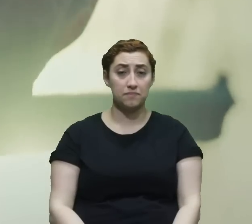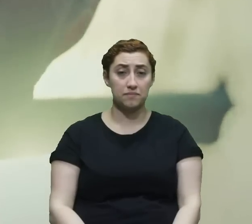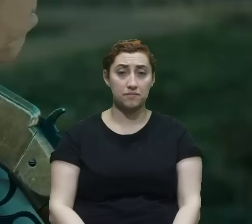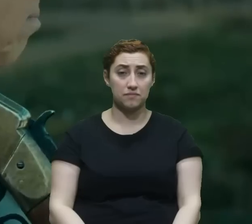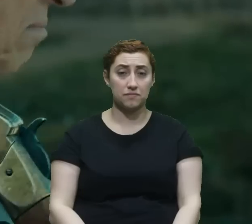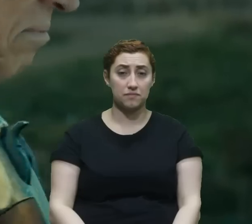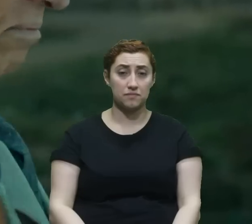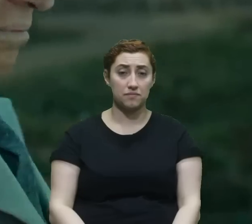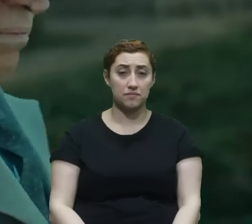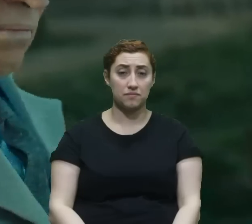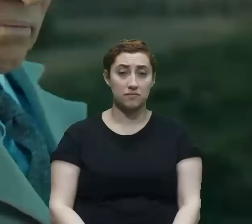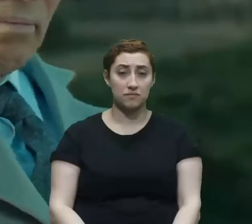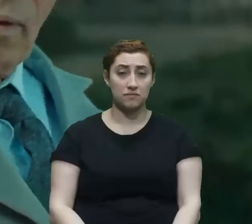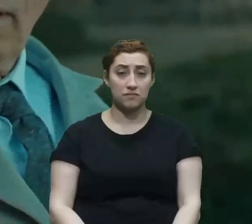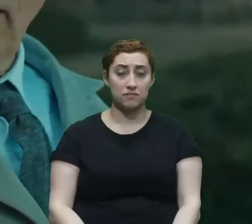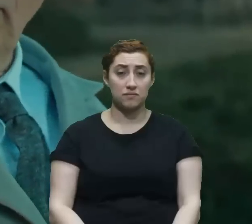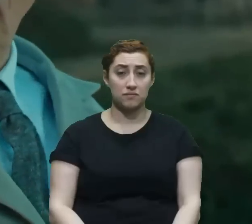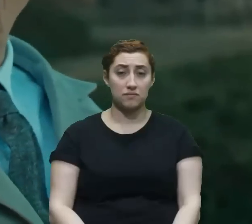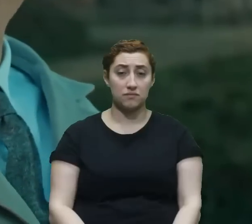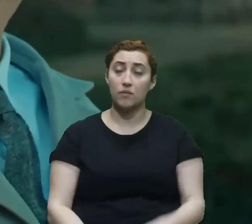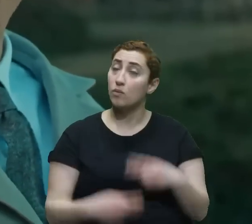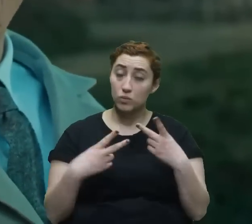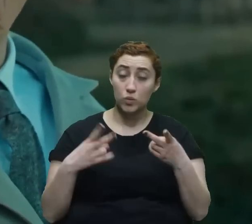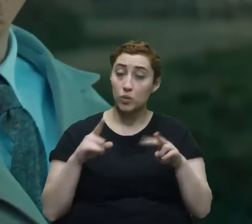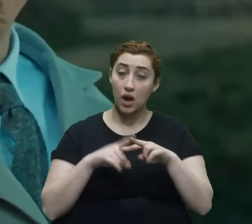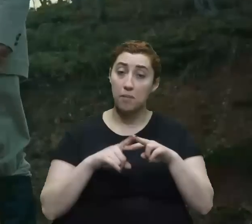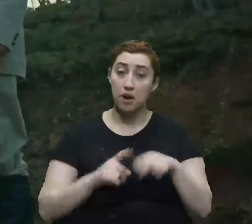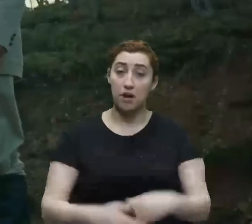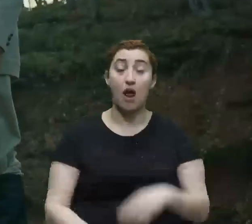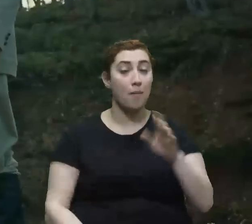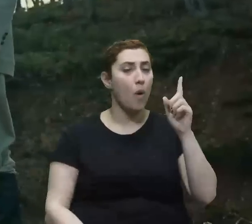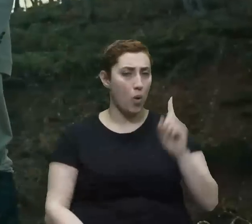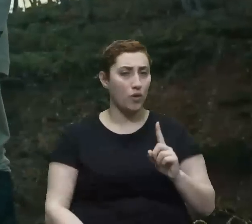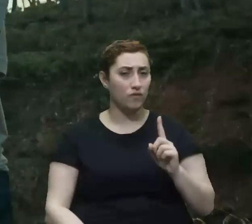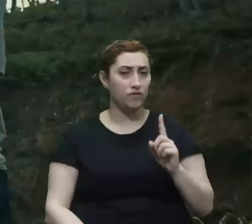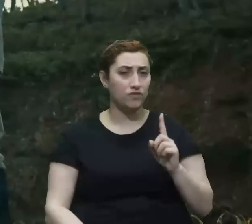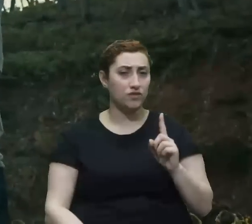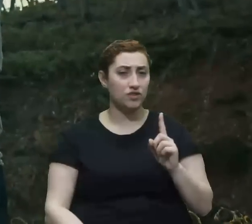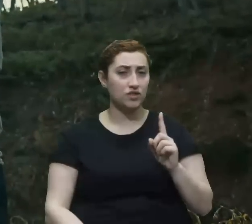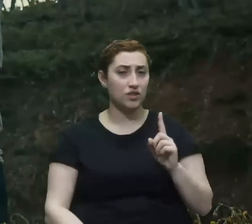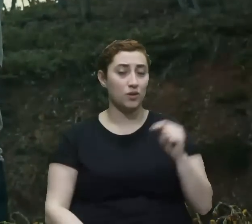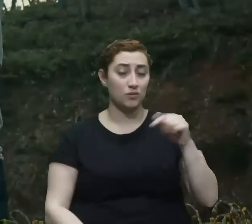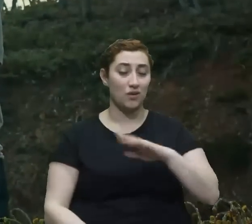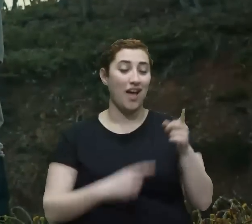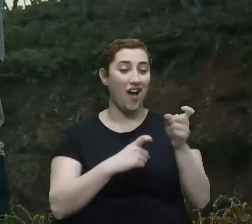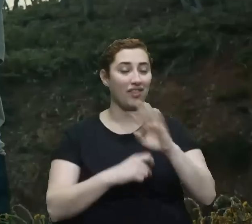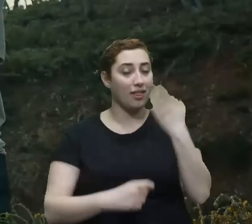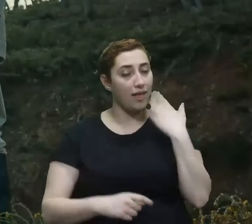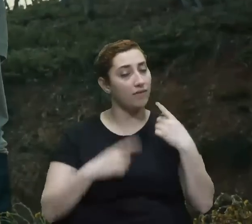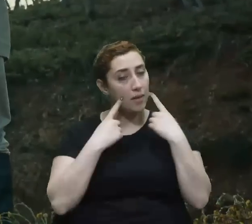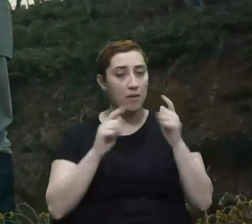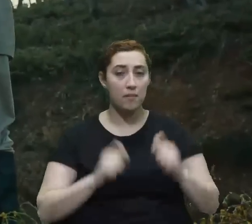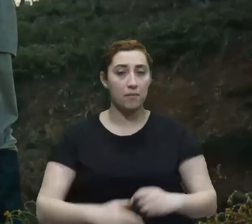Güneşin parıldayan ışığı Yüce Efendi'nin üzerinde. Varalım Akbar. Ama önce şu avın keyfini